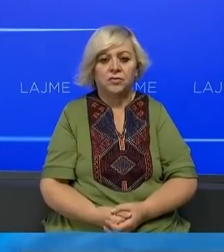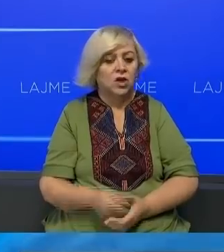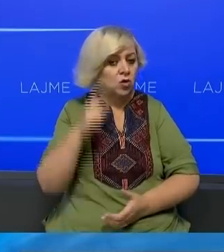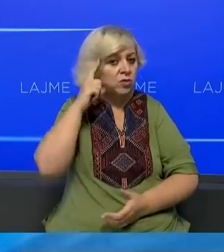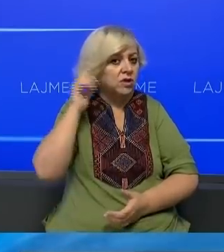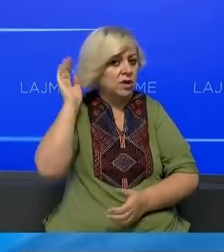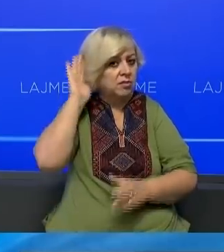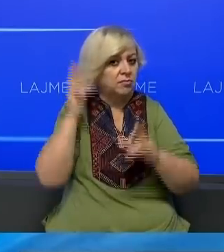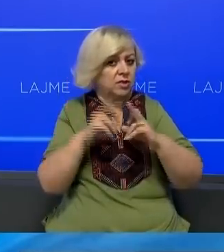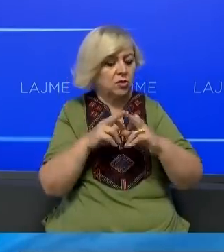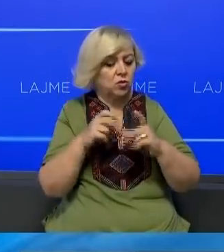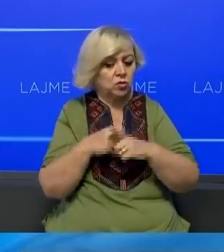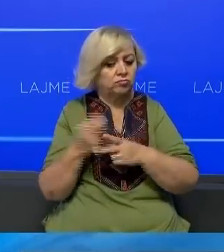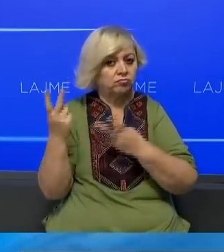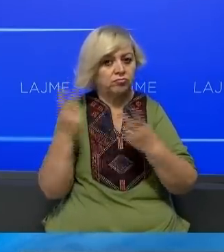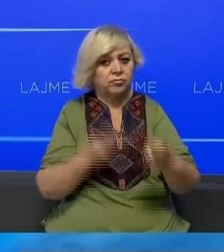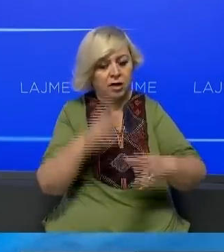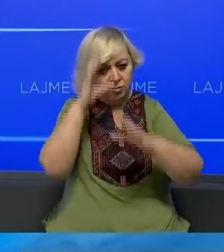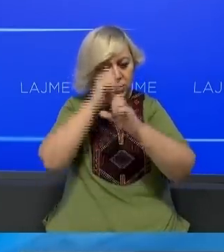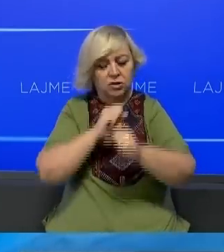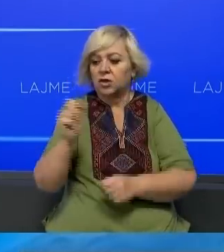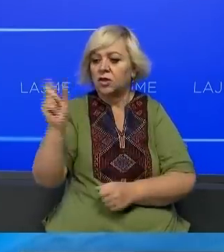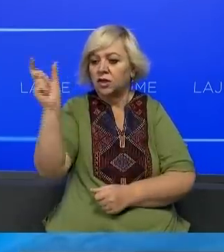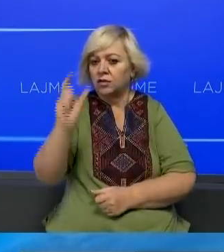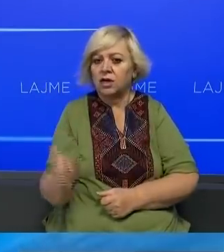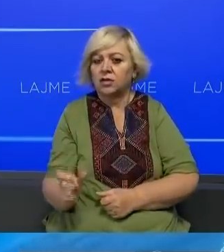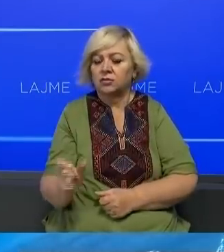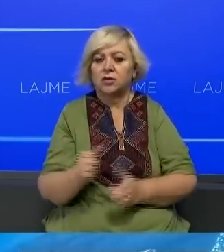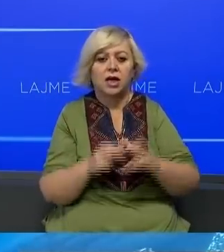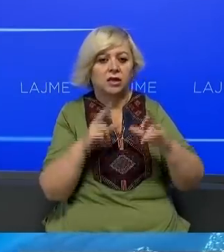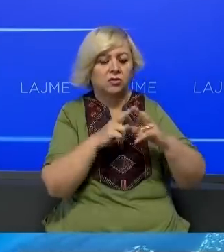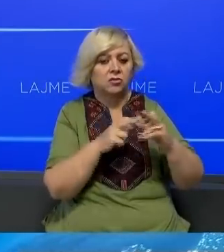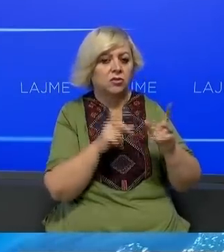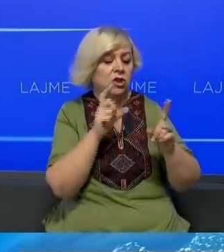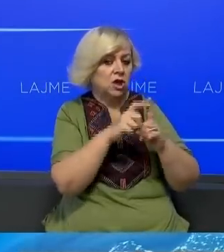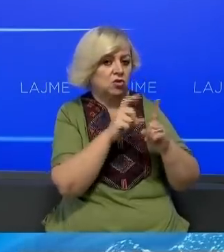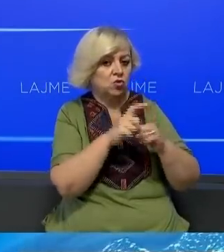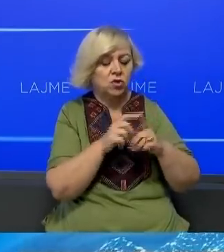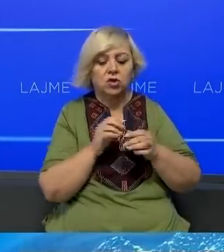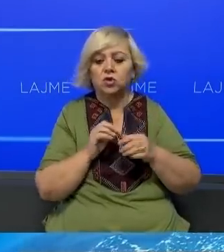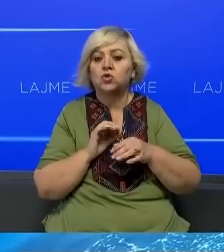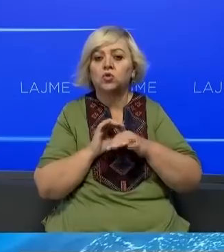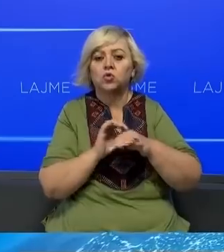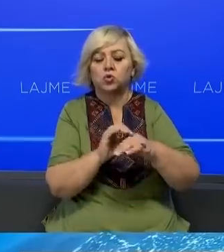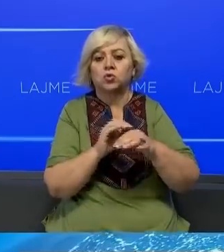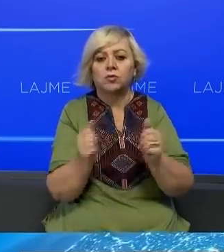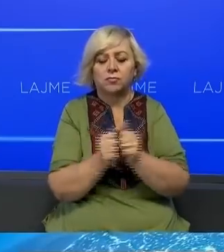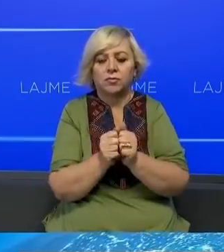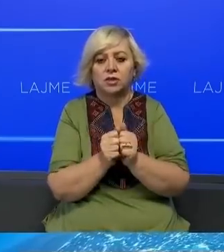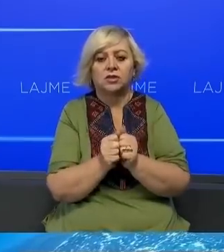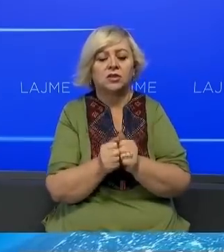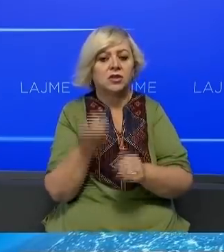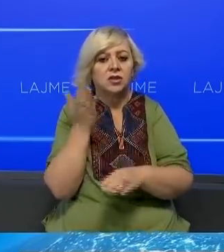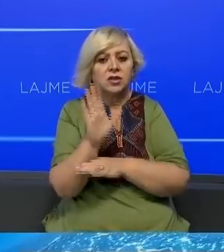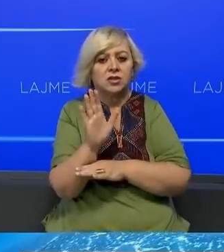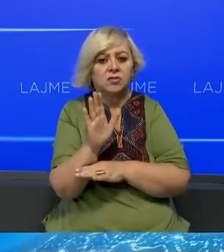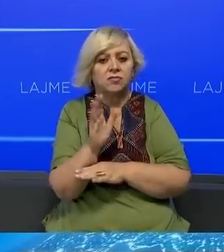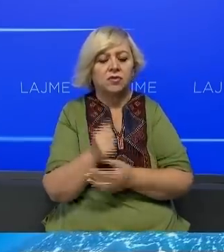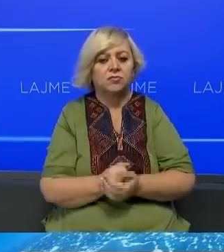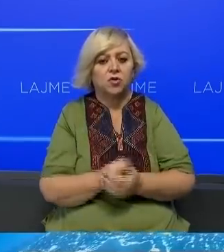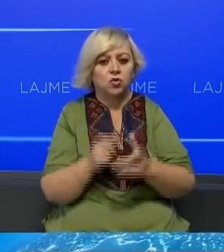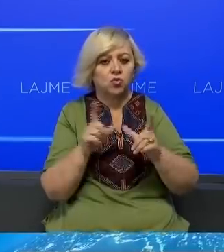Kryeministri Albin Kurti ka pritur ambasadorin e ri të Italisë në Kosovë, Antonello De Riu, i shoqëruar nga zëvendës shefi i misionit të Italisë në Kosovë,